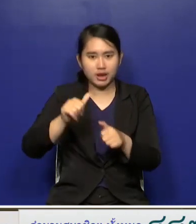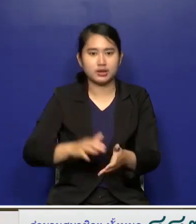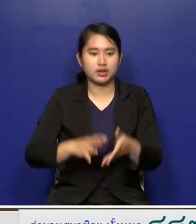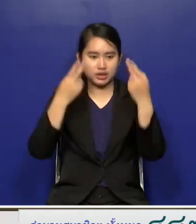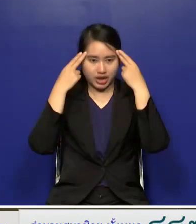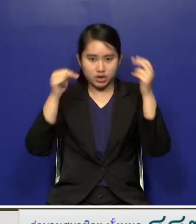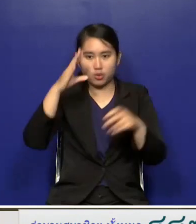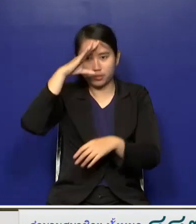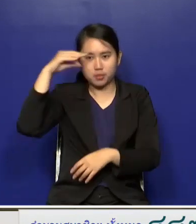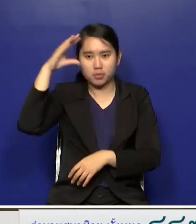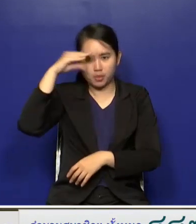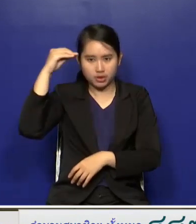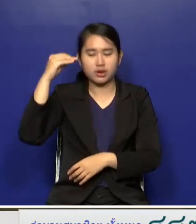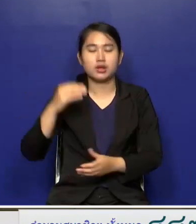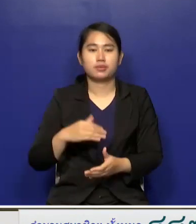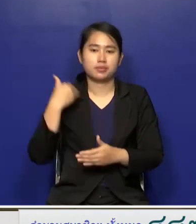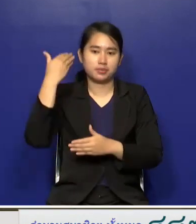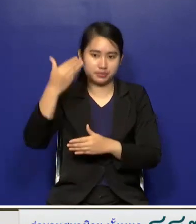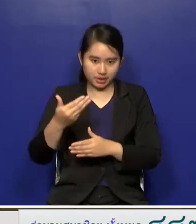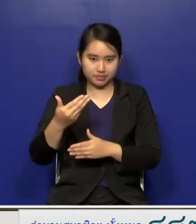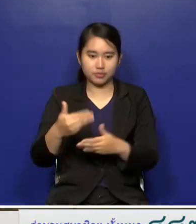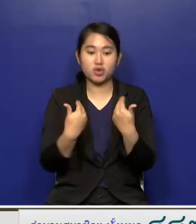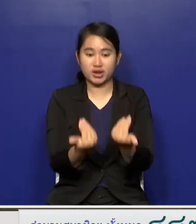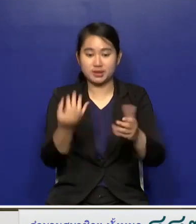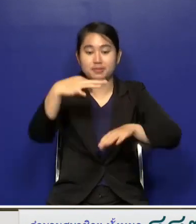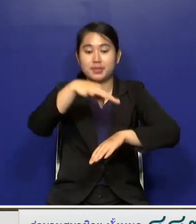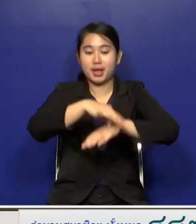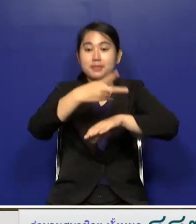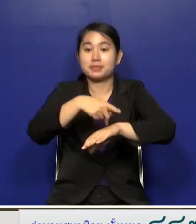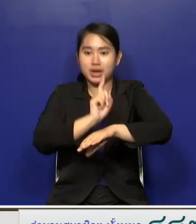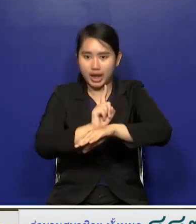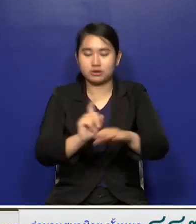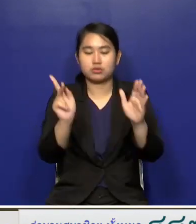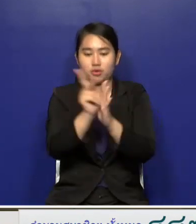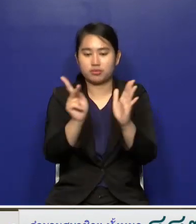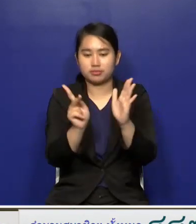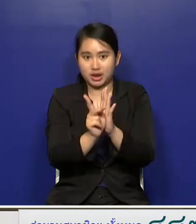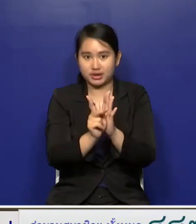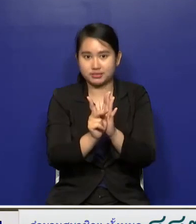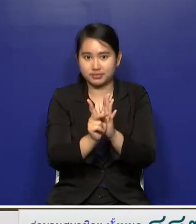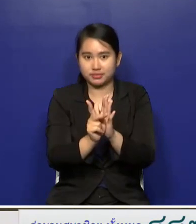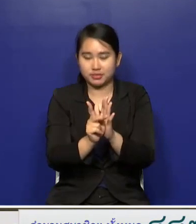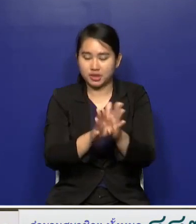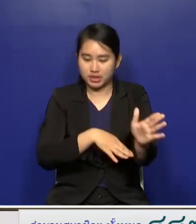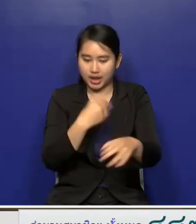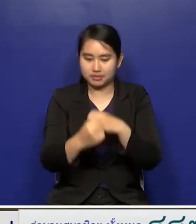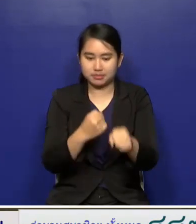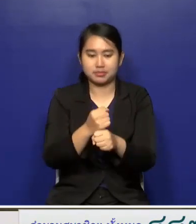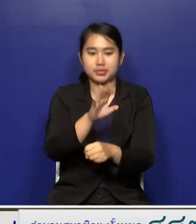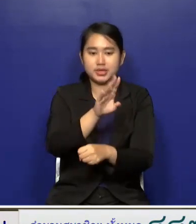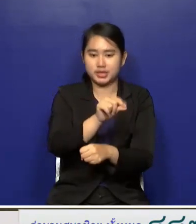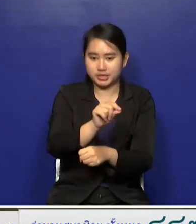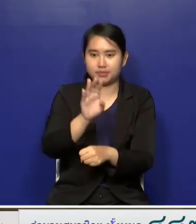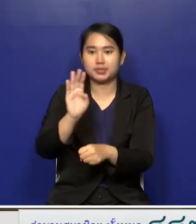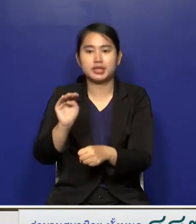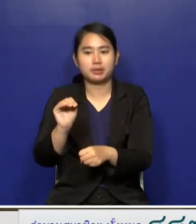วนหลีกภัยจนกระทั่งท่านมาเป็นประธานสภากฎหมายเหล่านี้เกือบ40ปี20ปี